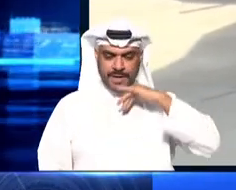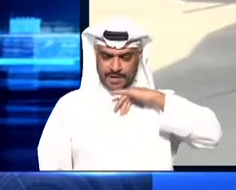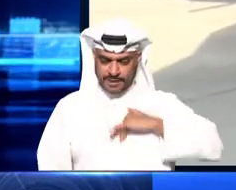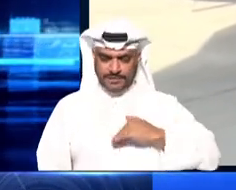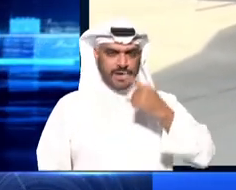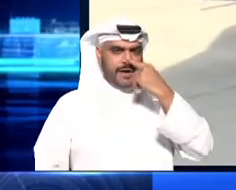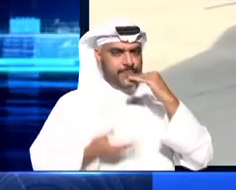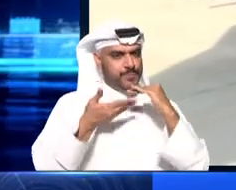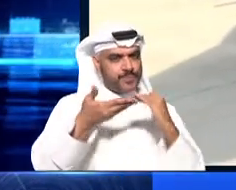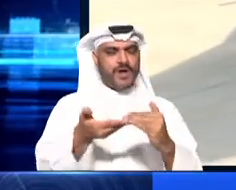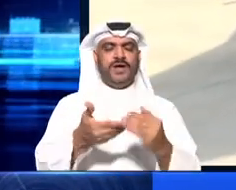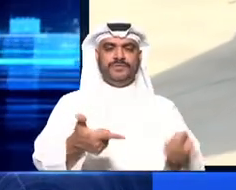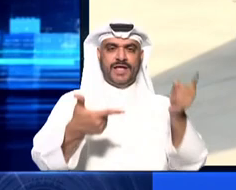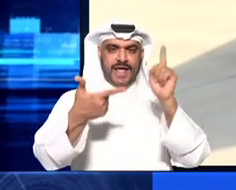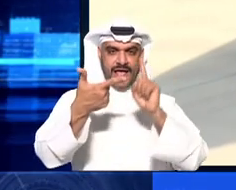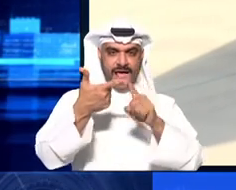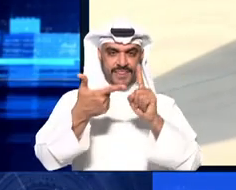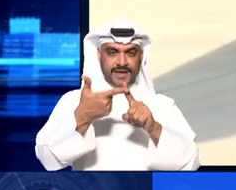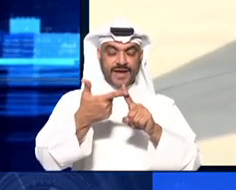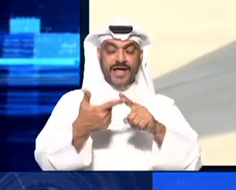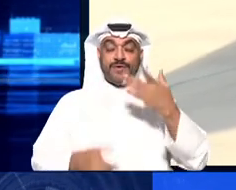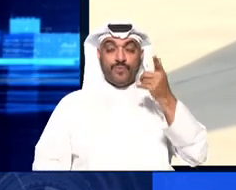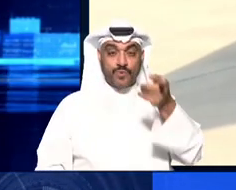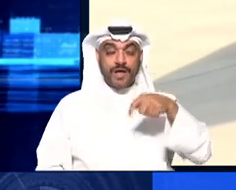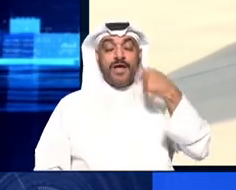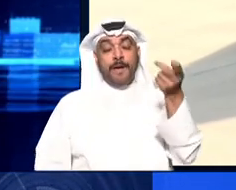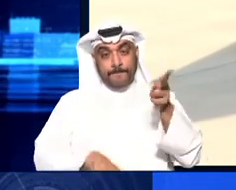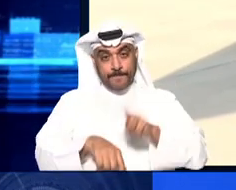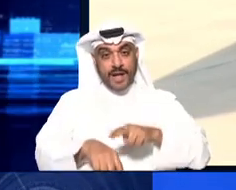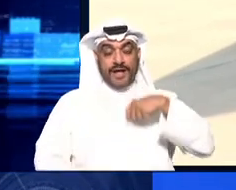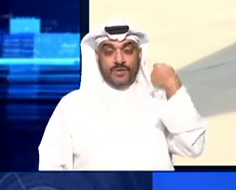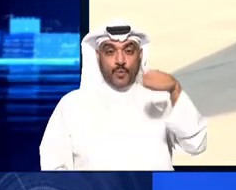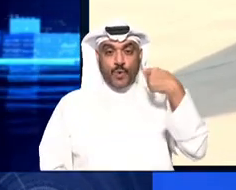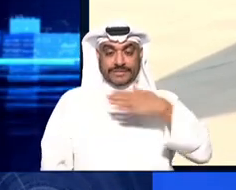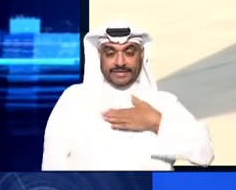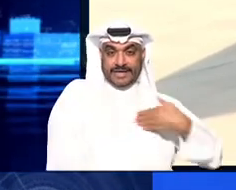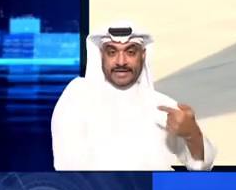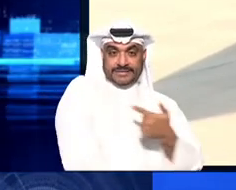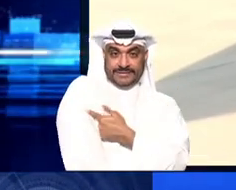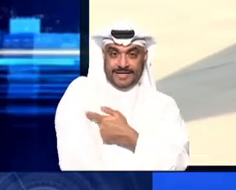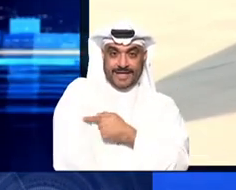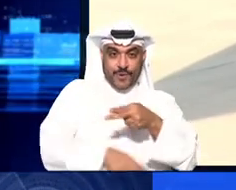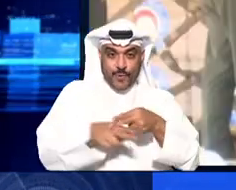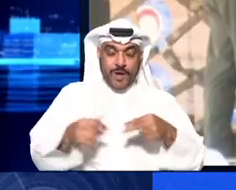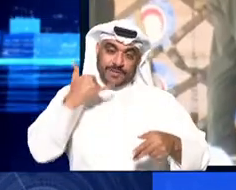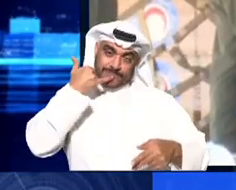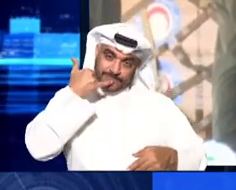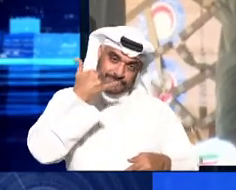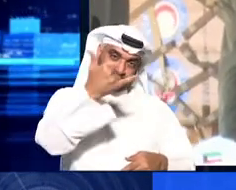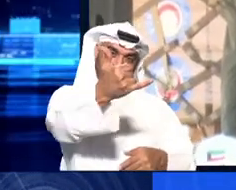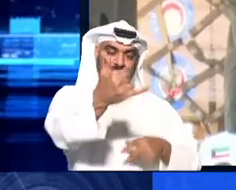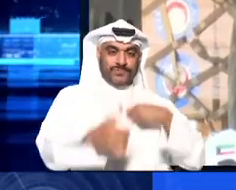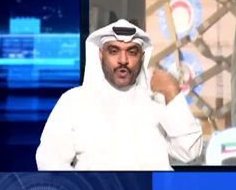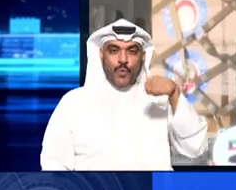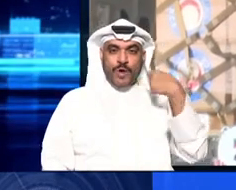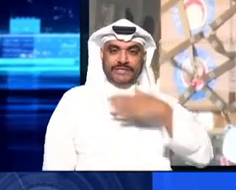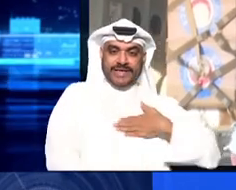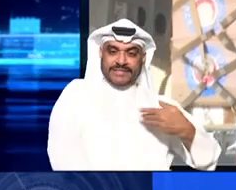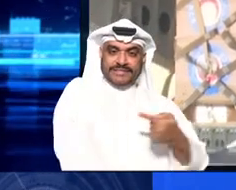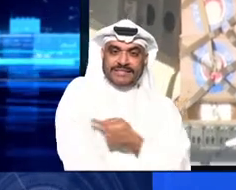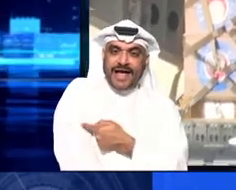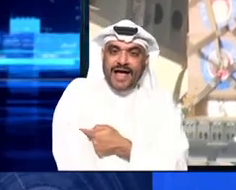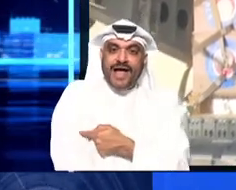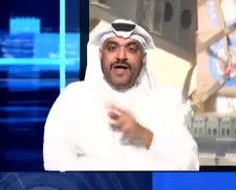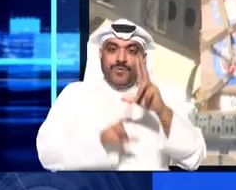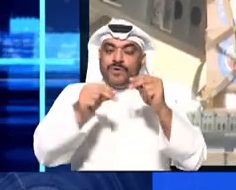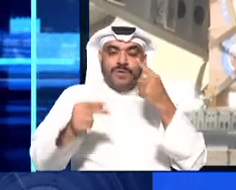الشيخ الدكتور باسل الصباح اتصالا هاتفيا بأخي وزير الصحة اللبناني للاتفاق على